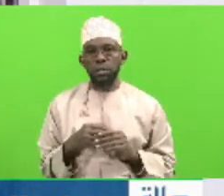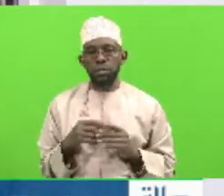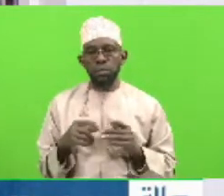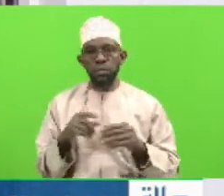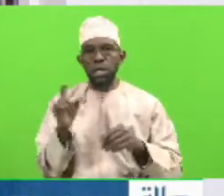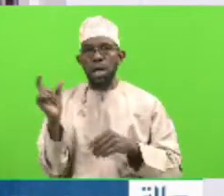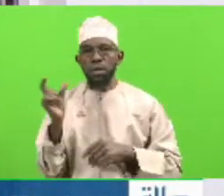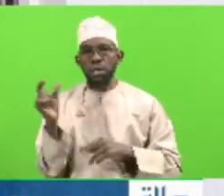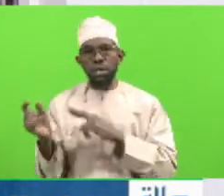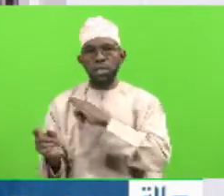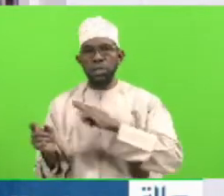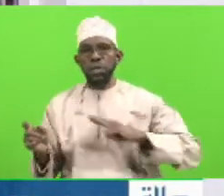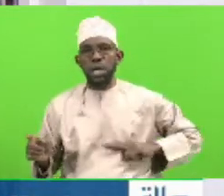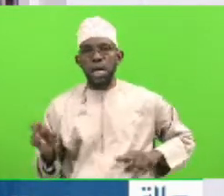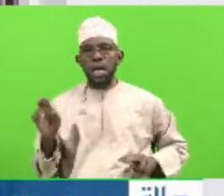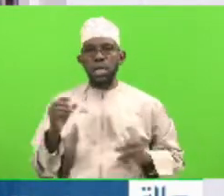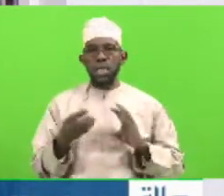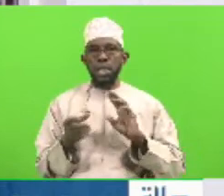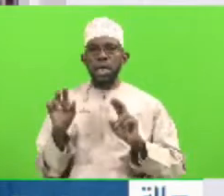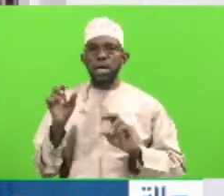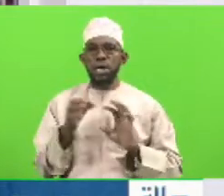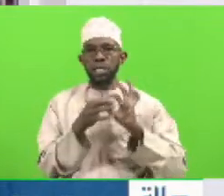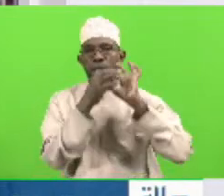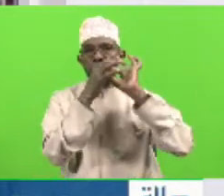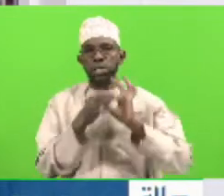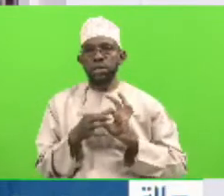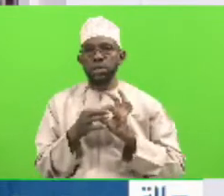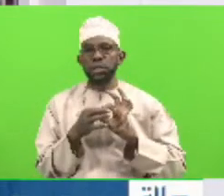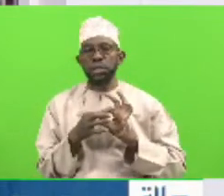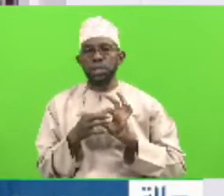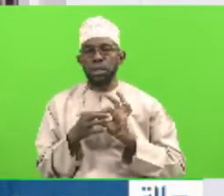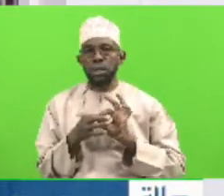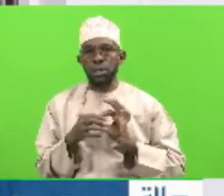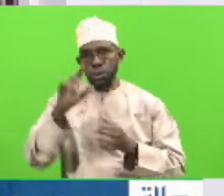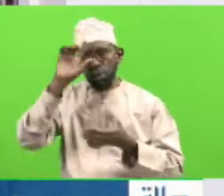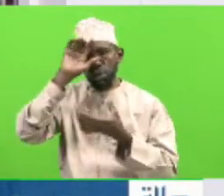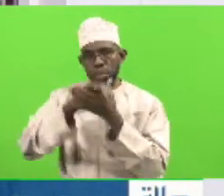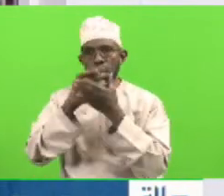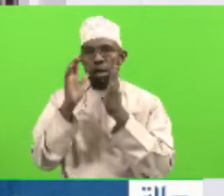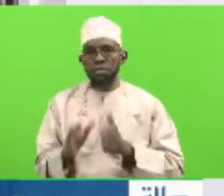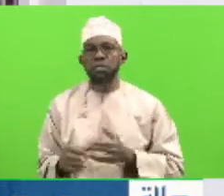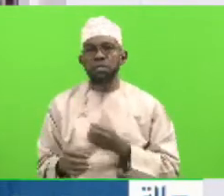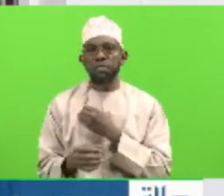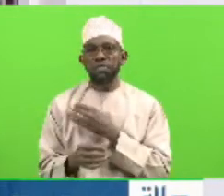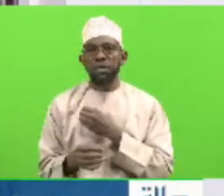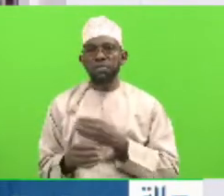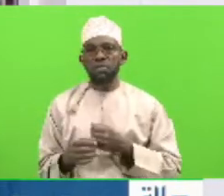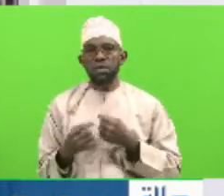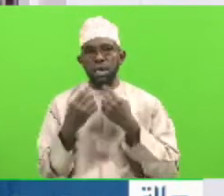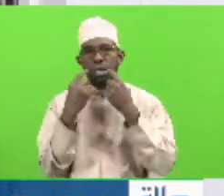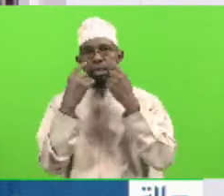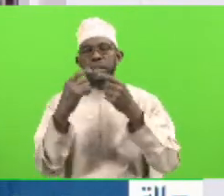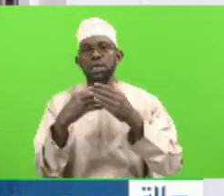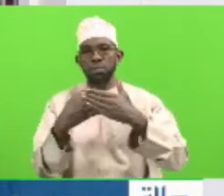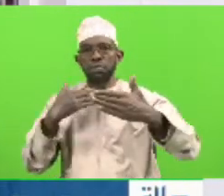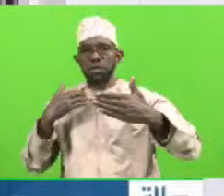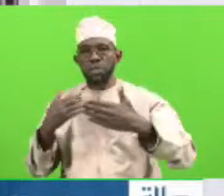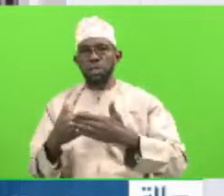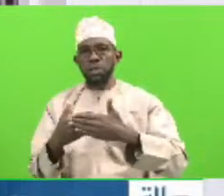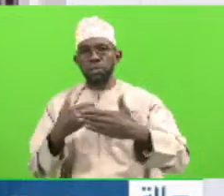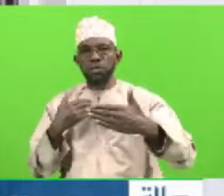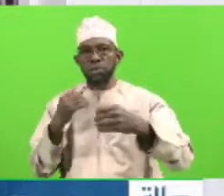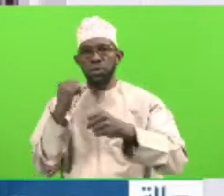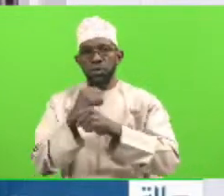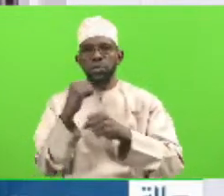بدينهم وخلقهم وأمانتهم. يا أيها الذين آمنوا اتقوا الله ولتنظر نفس ما قدمت